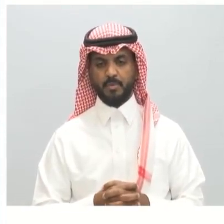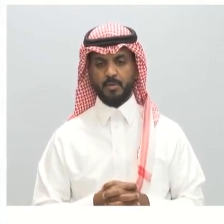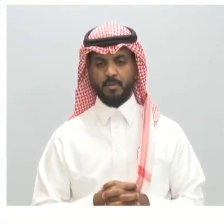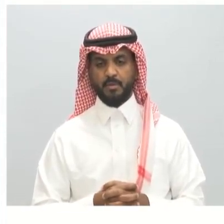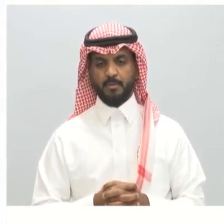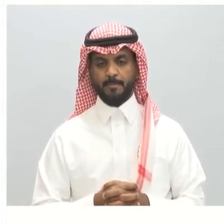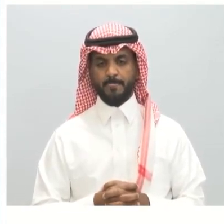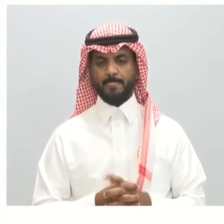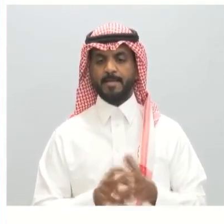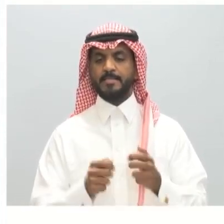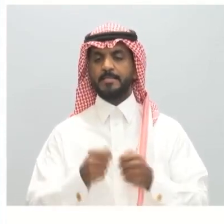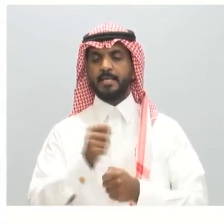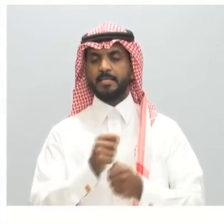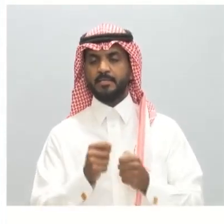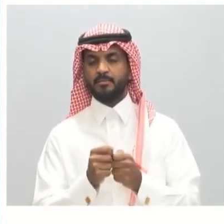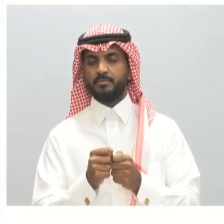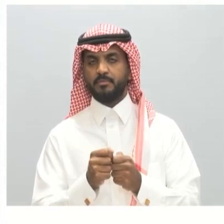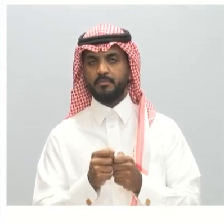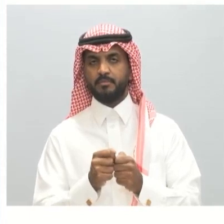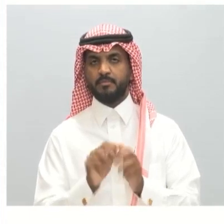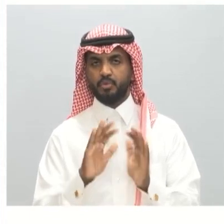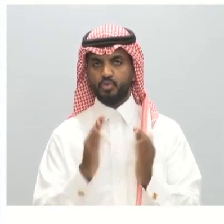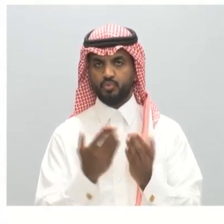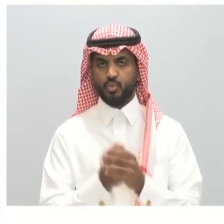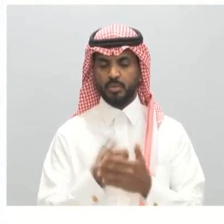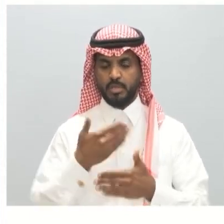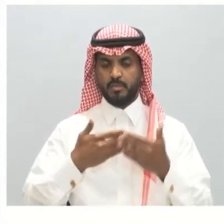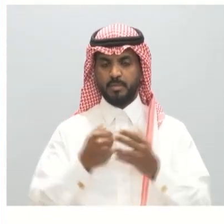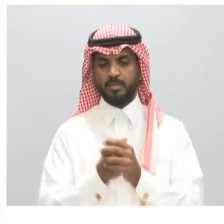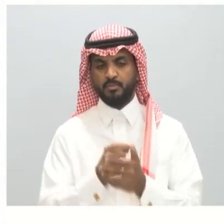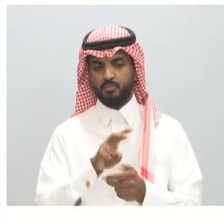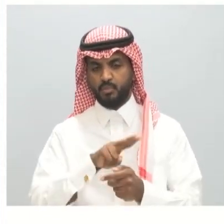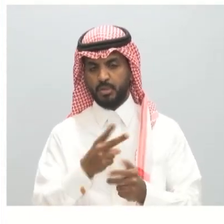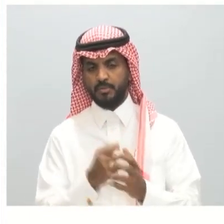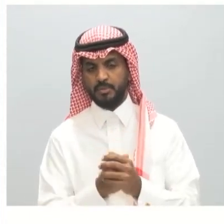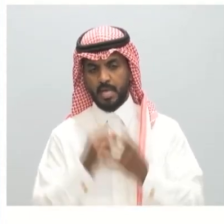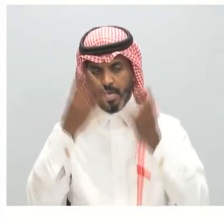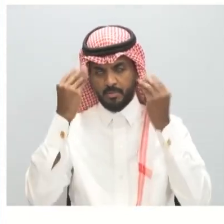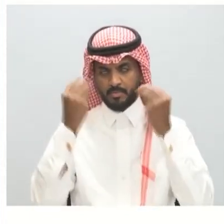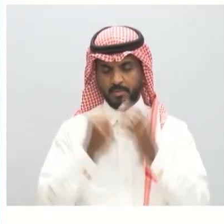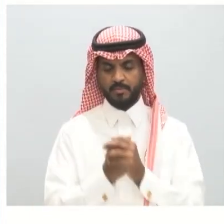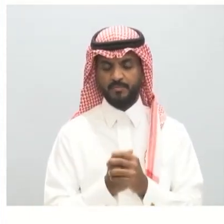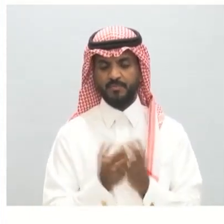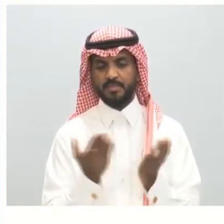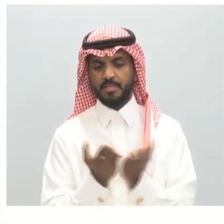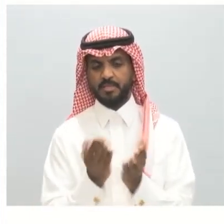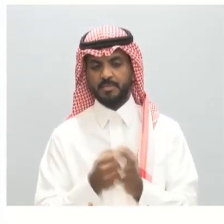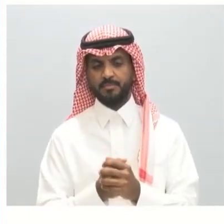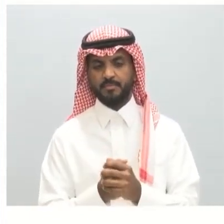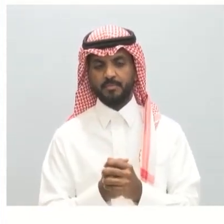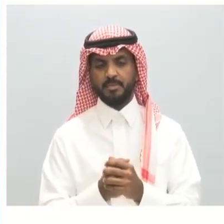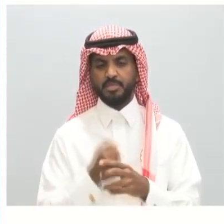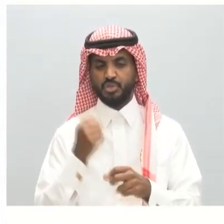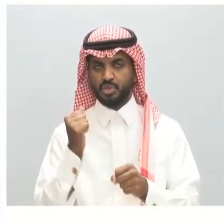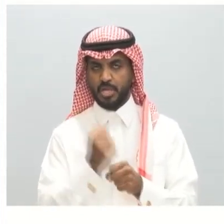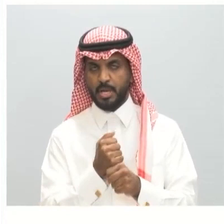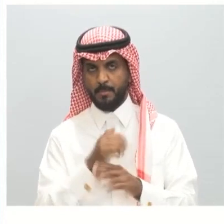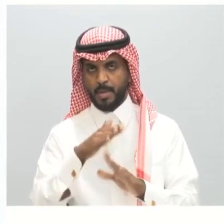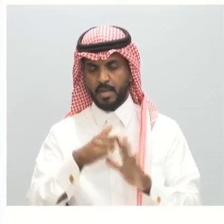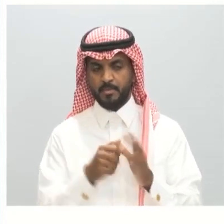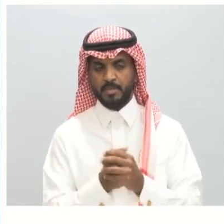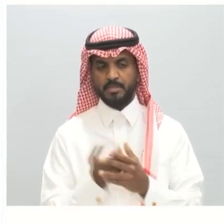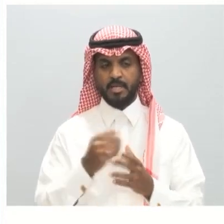نهايه استخدم مجموعه اللبنات المختلفه التي تعلمتها سابقا في الدرس لانشاء